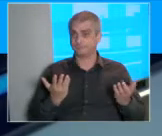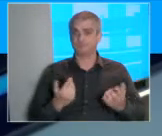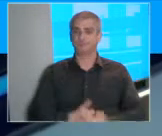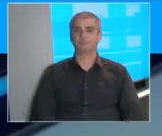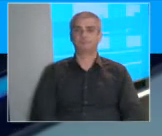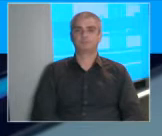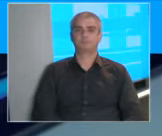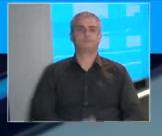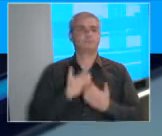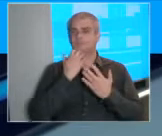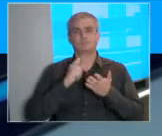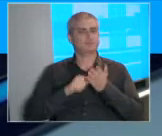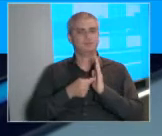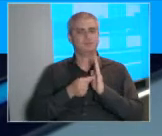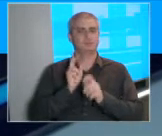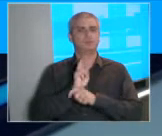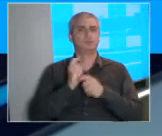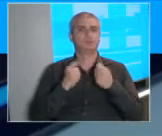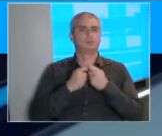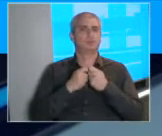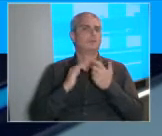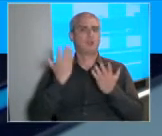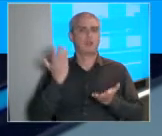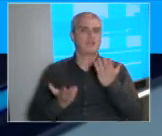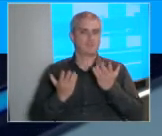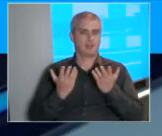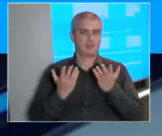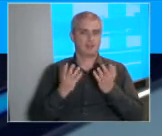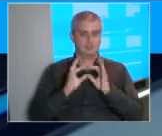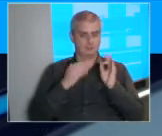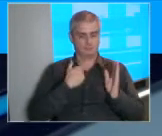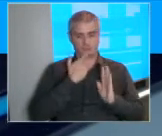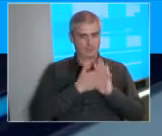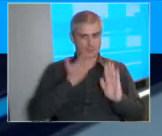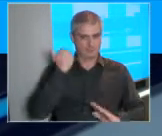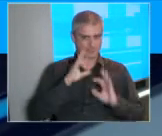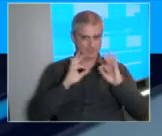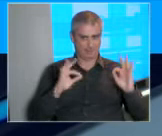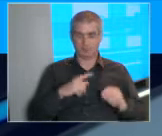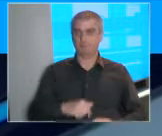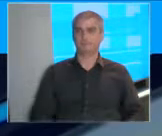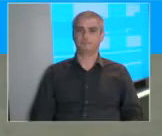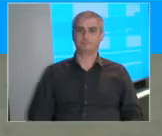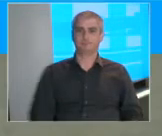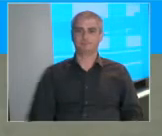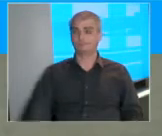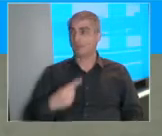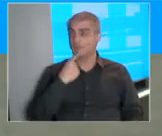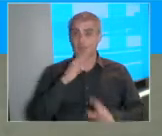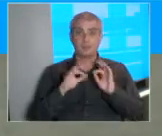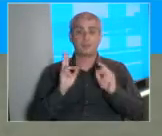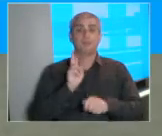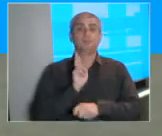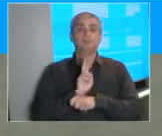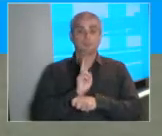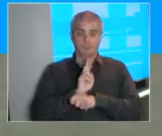אז קודם כל בוא נסביר מה הכוונה למשמורת משותפת ומה ההבדל בין הפתיח שאמרתי. אוקיי, אז קודם כל אמרת בפתיח